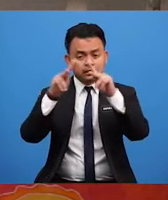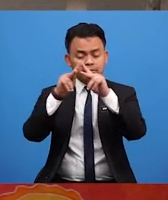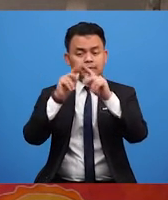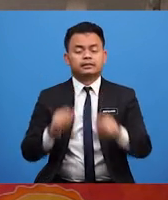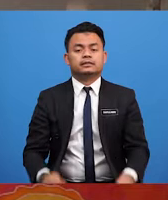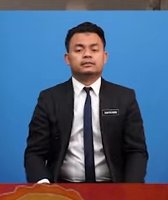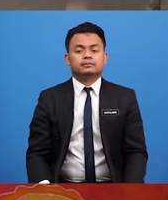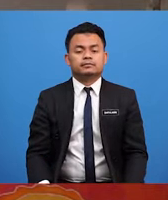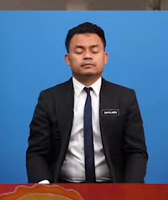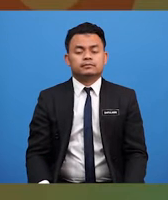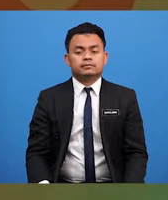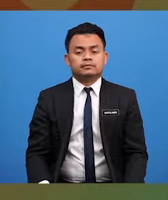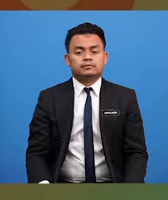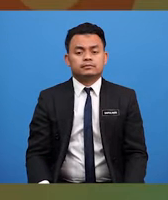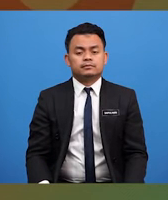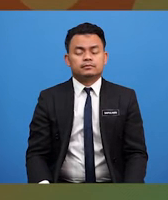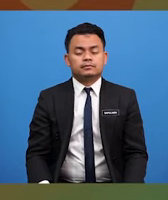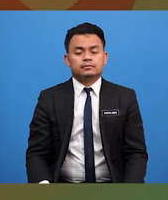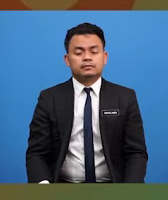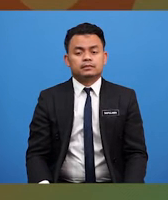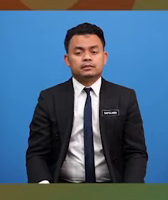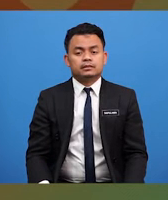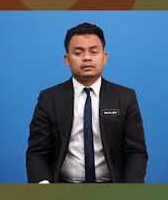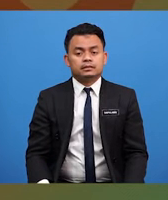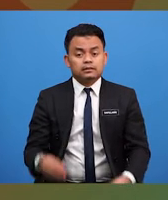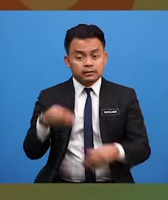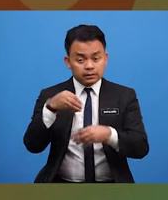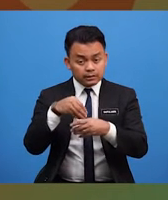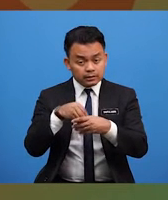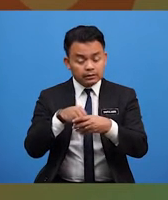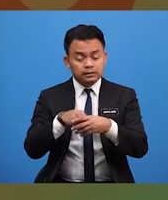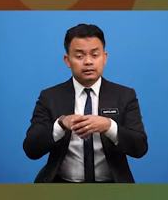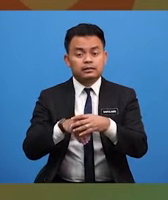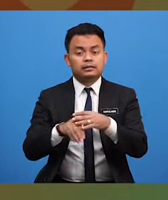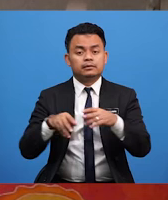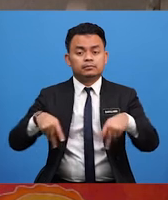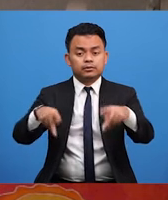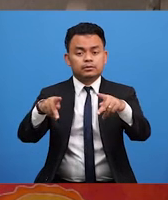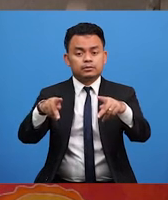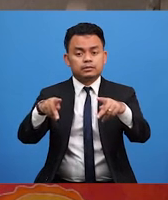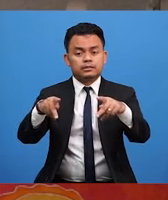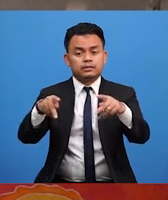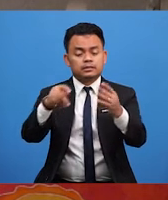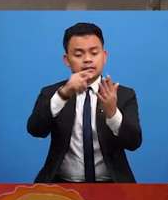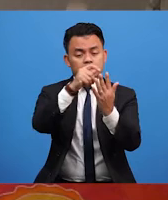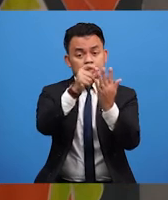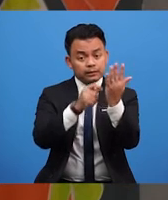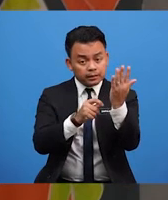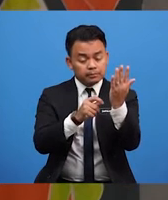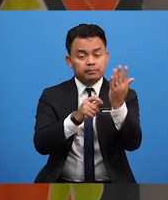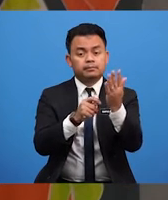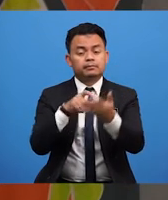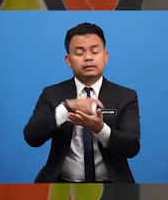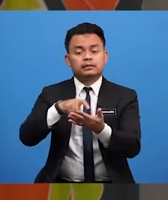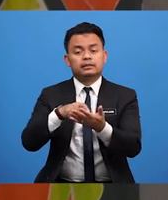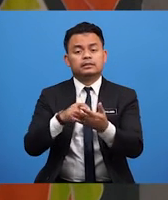proses menerap batik ini, murid-murid perlu memakai alat perlindungan diri. Ia bertujuan untuk